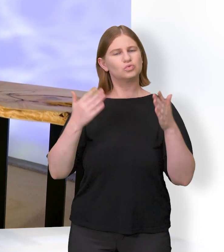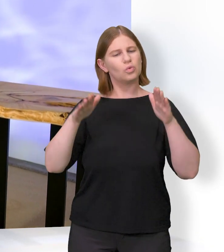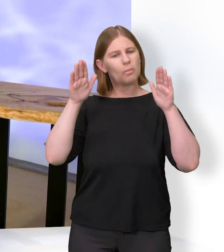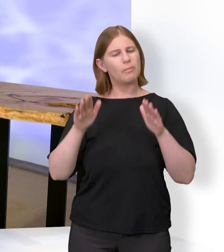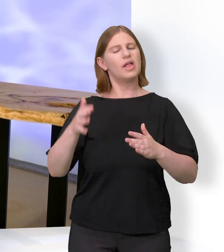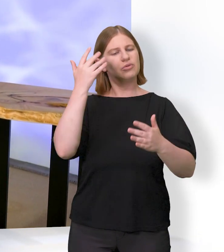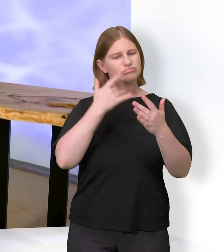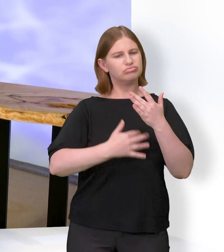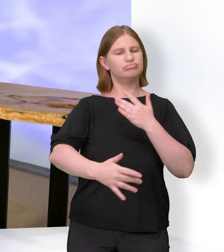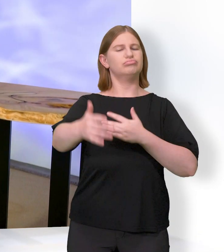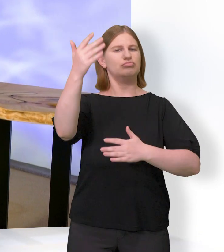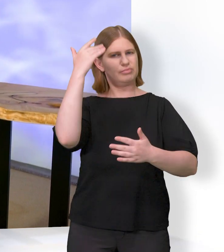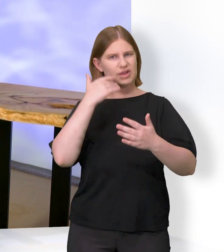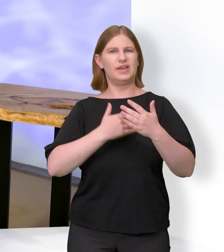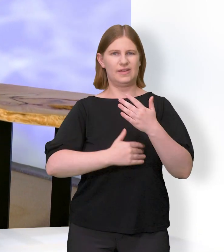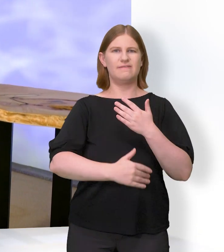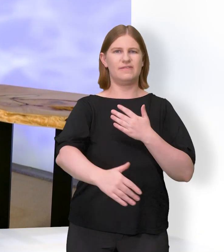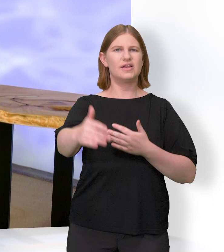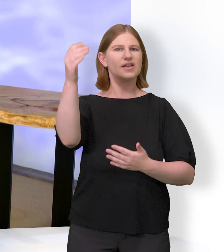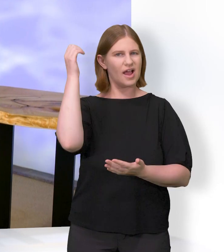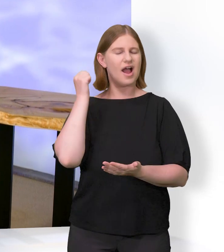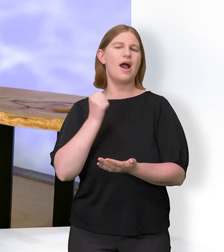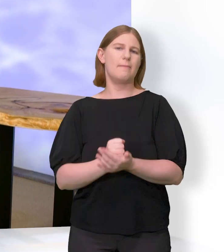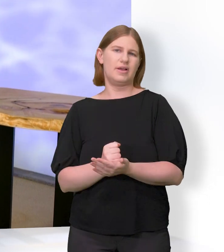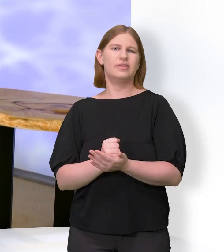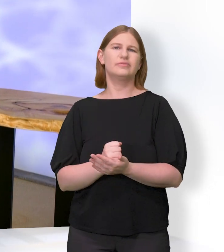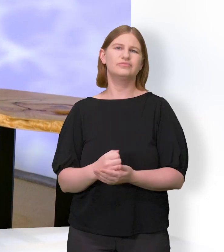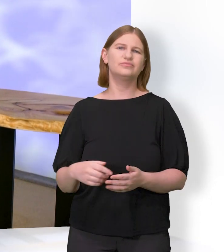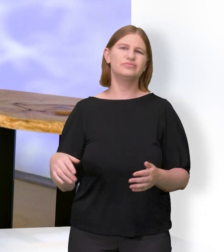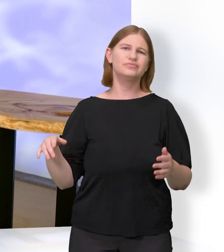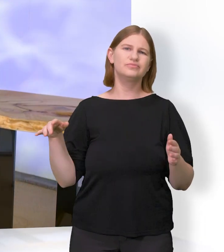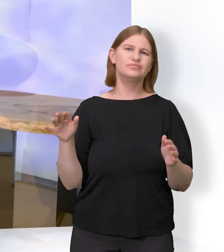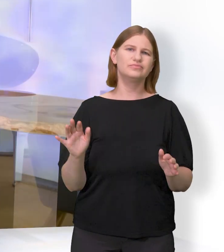von Ewigkeit zu Ewigkeit. Amen.